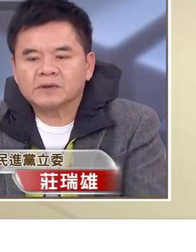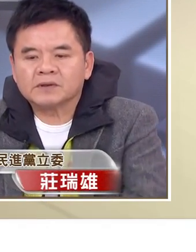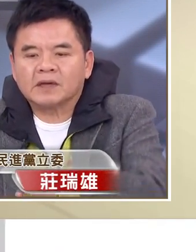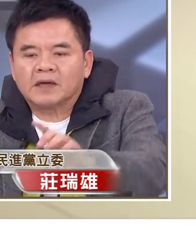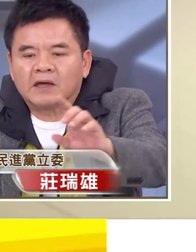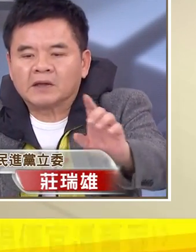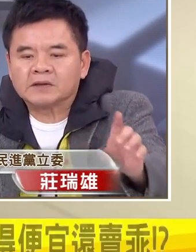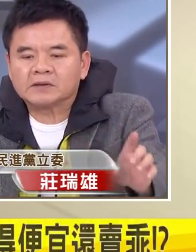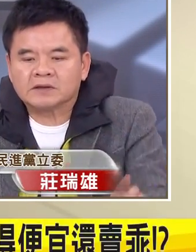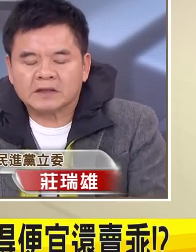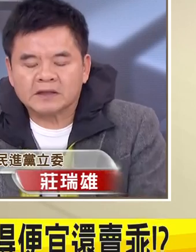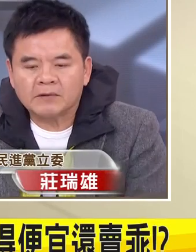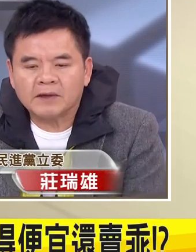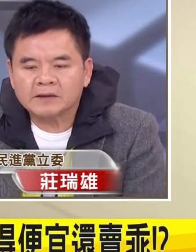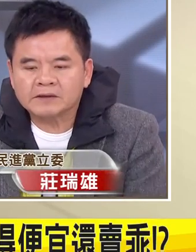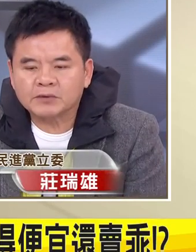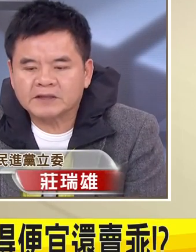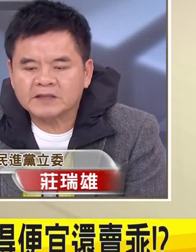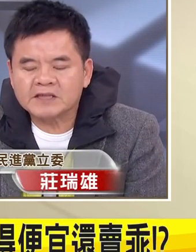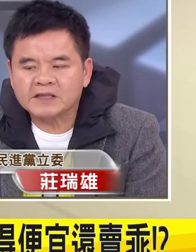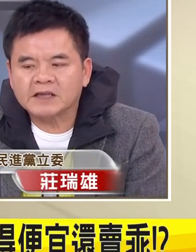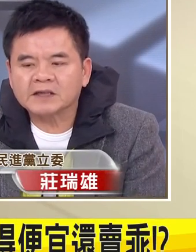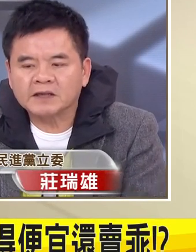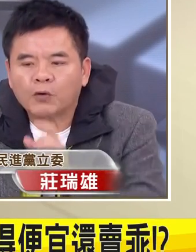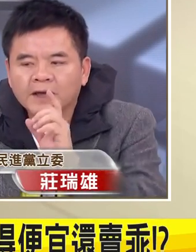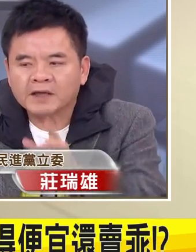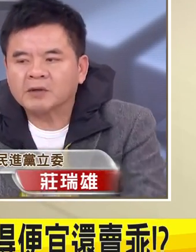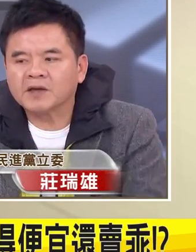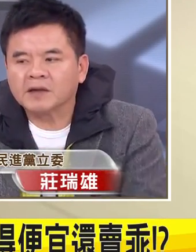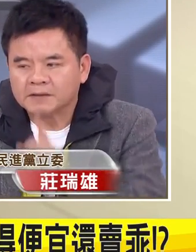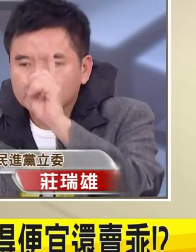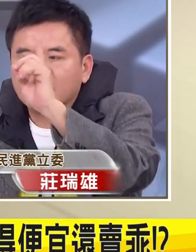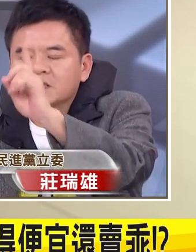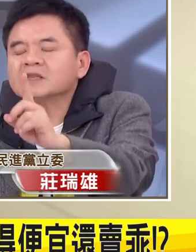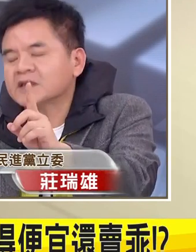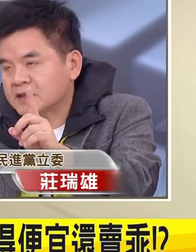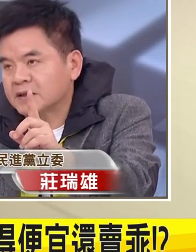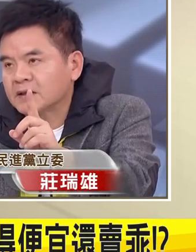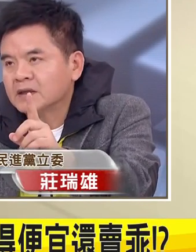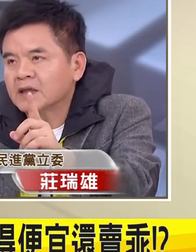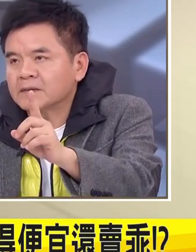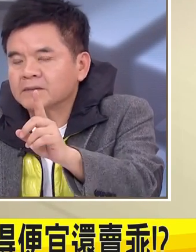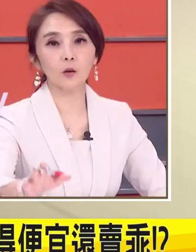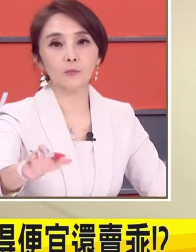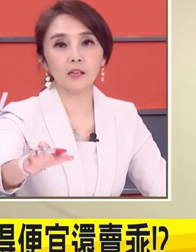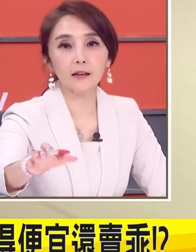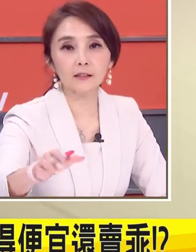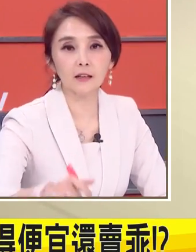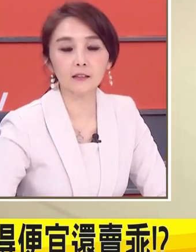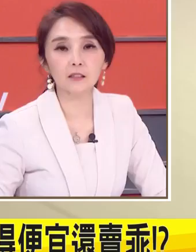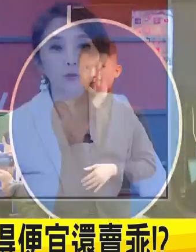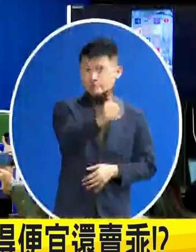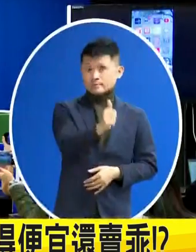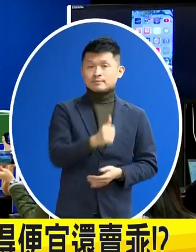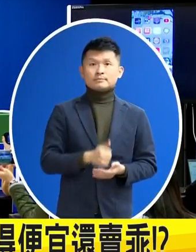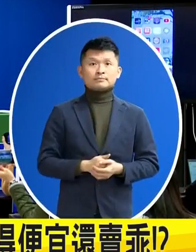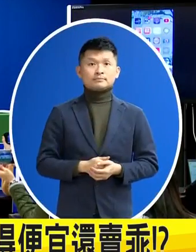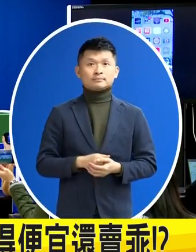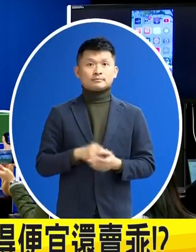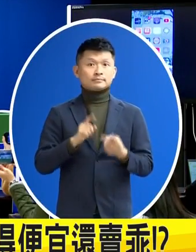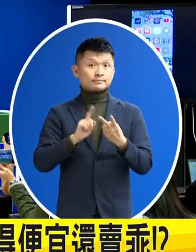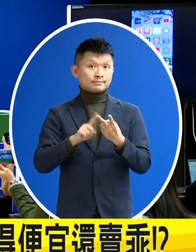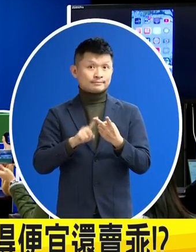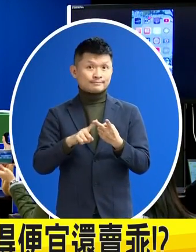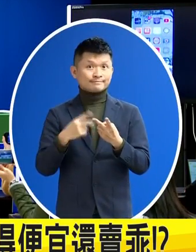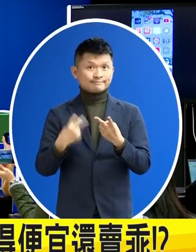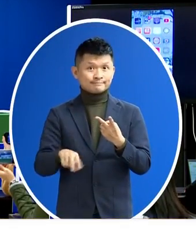说啊。整个严宽恒对整件事情的一个回应里面呢、 啊，是 他承认了一件。 好，委员先等一等，我们先看一下疫情指挥中心最新